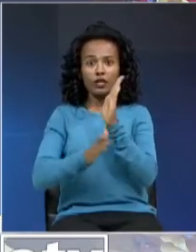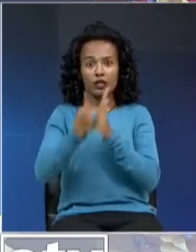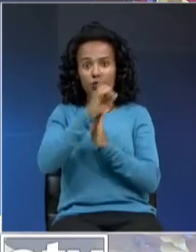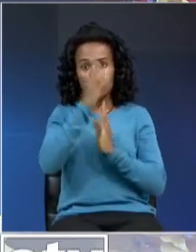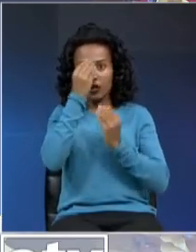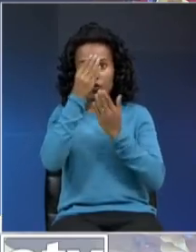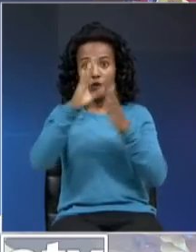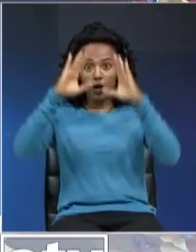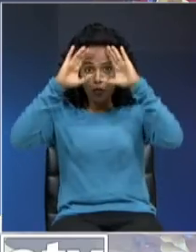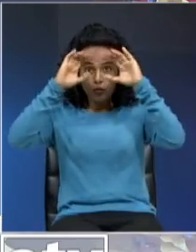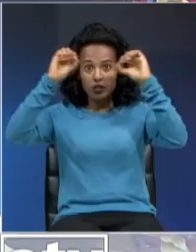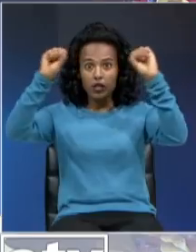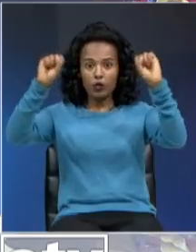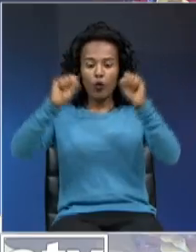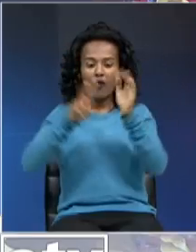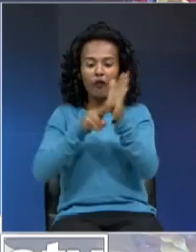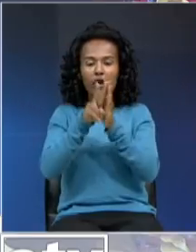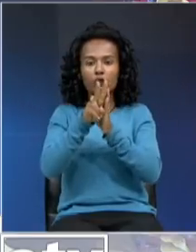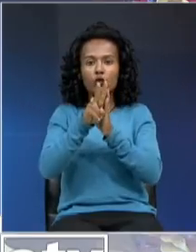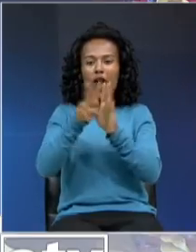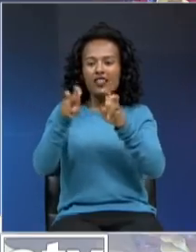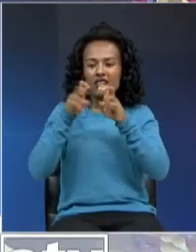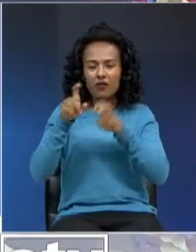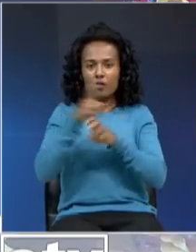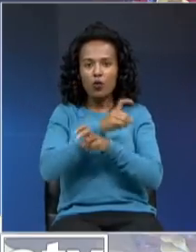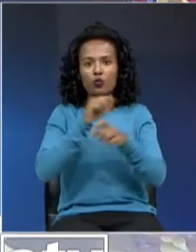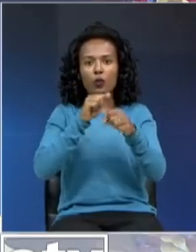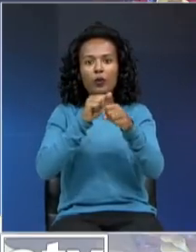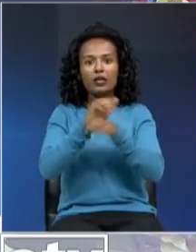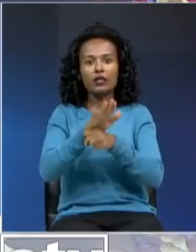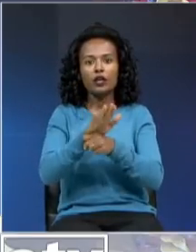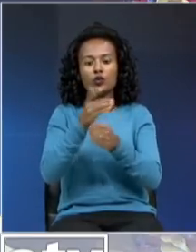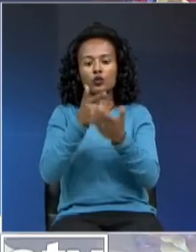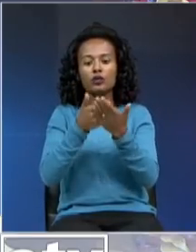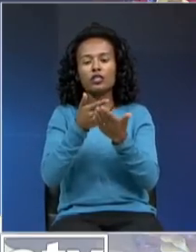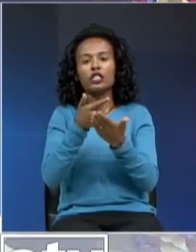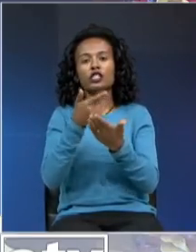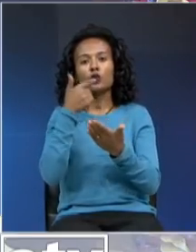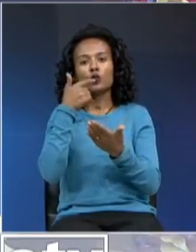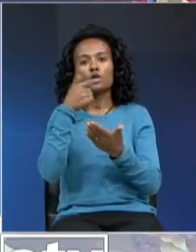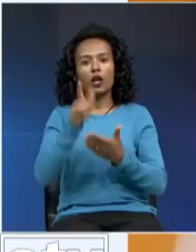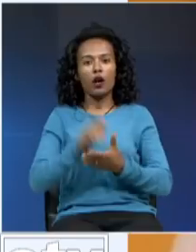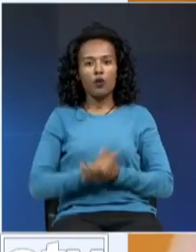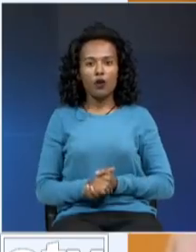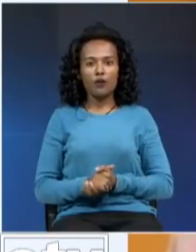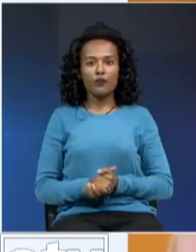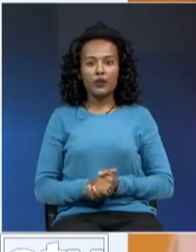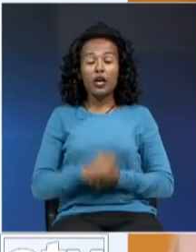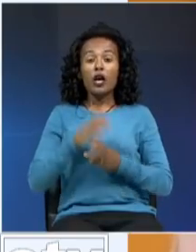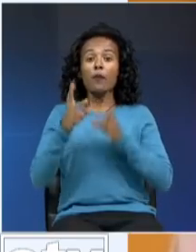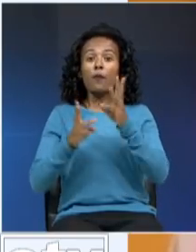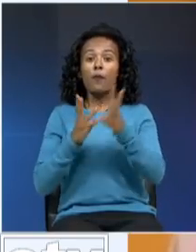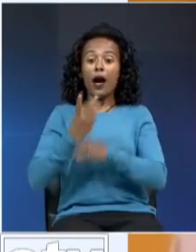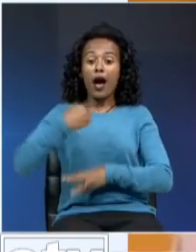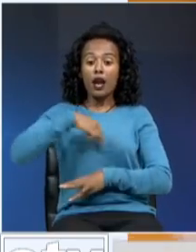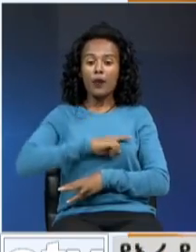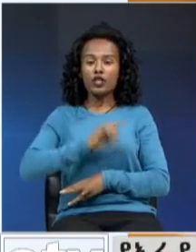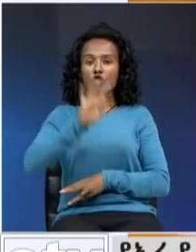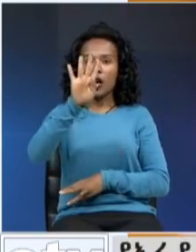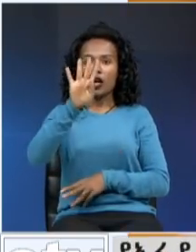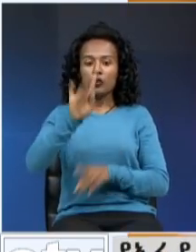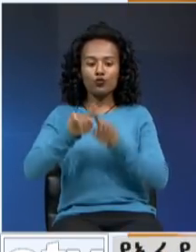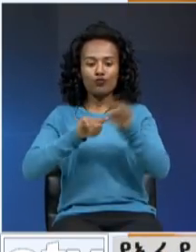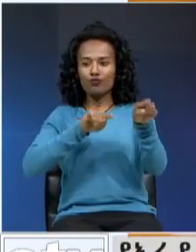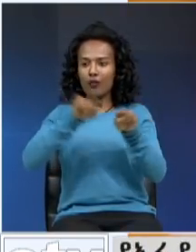አስታወቁ። ፕሬዚዳንቷ ቫይረሱ አስከፊ መሆኑን በመልእክታቸው እንዲህ ሲሉ አመላክተዋል። በዓለማችን 4 ማዕዘናት